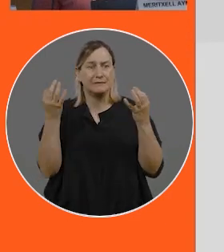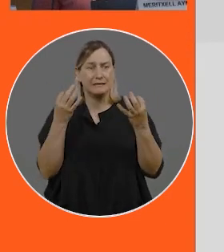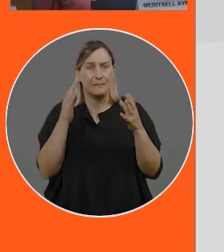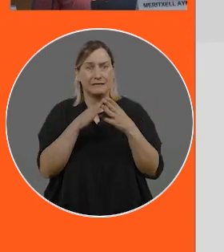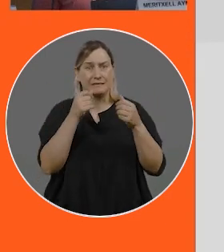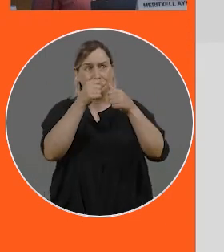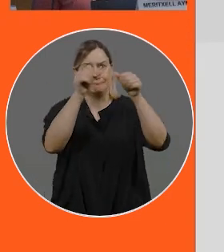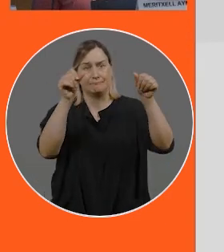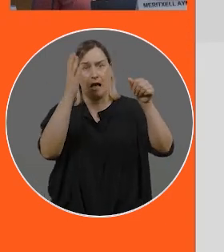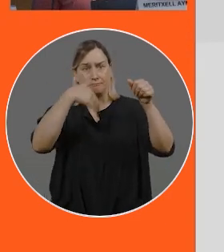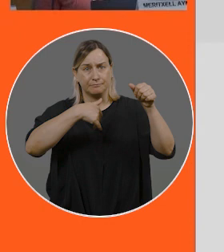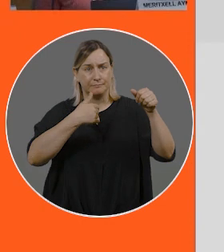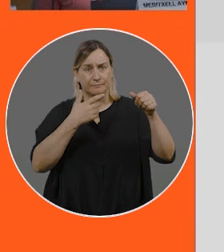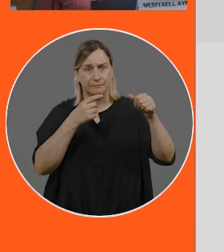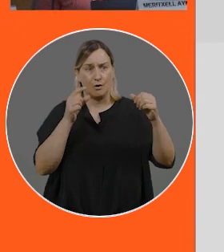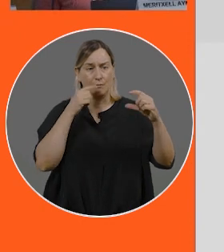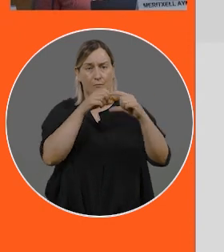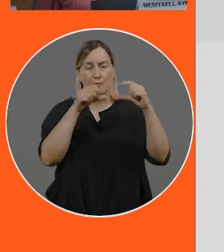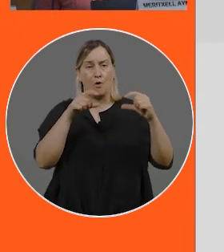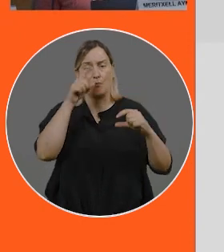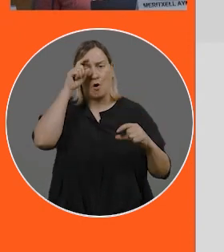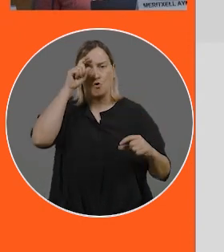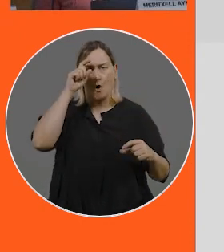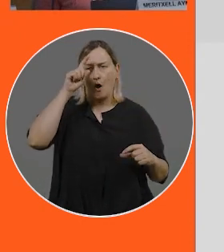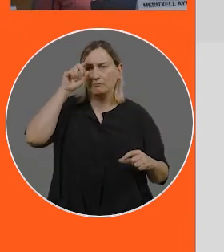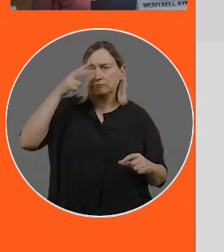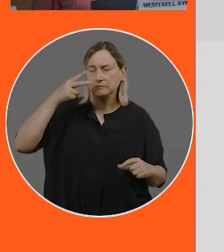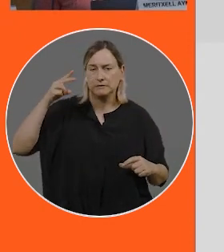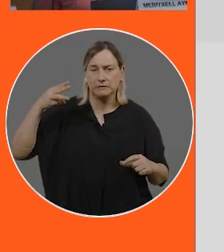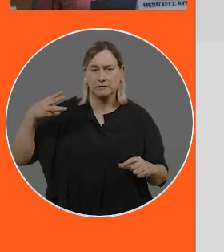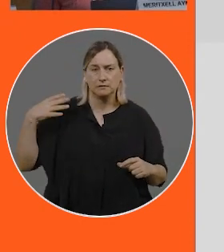tenen l'etiqueta i, per exemple, diu nom, cognom, etc,